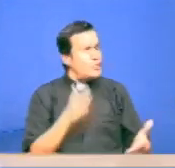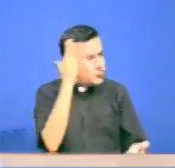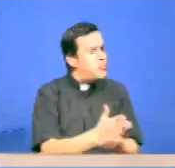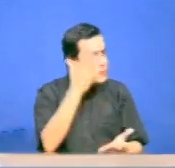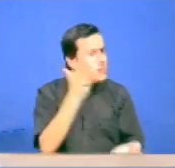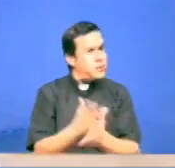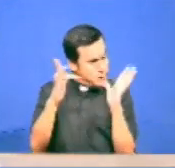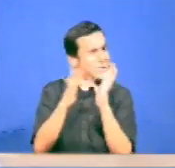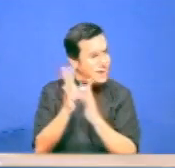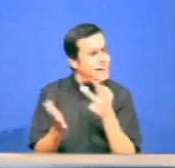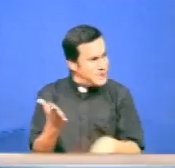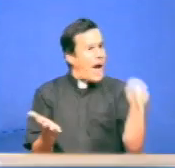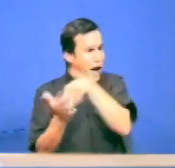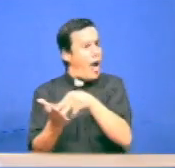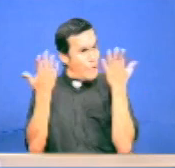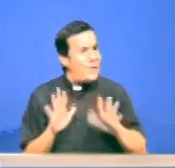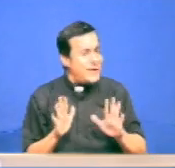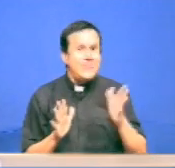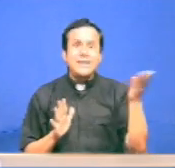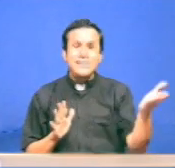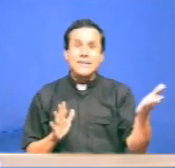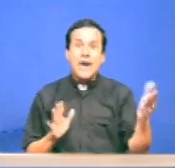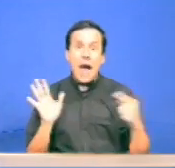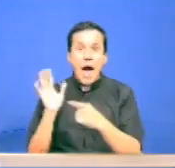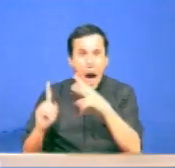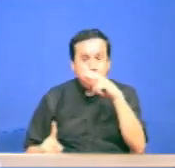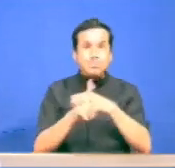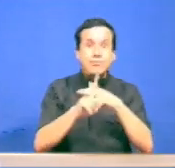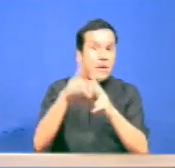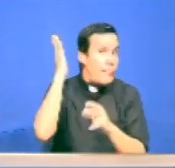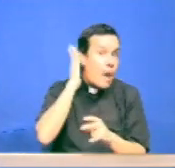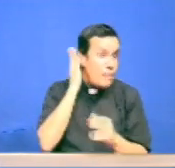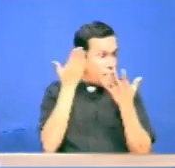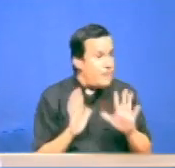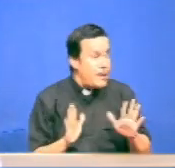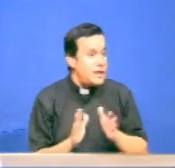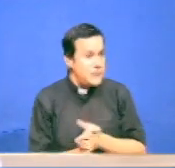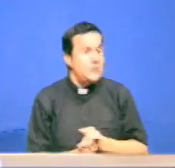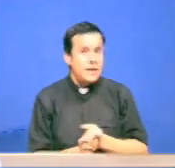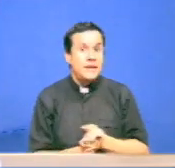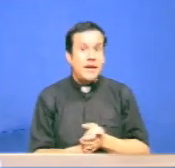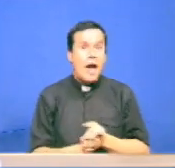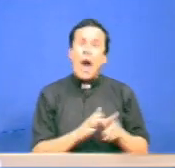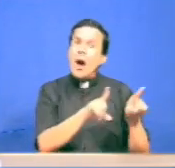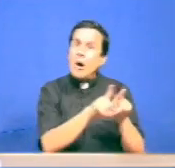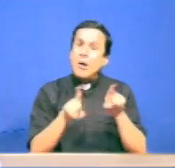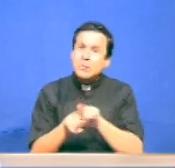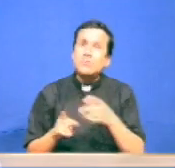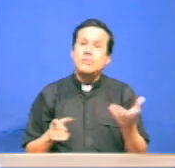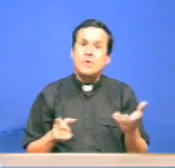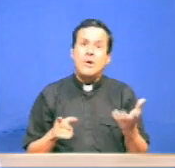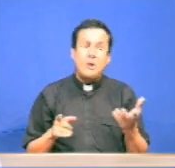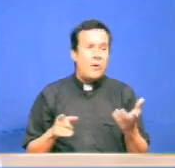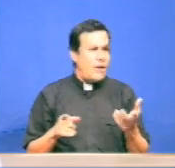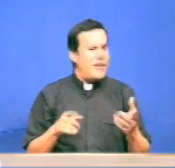Bwana amefufuka, amemtokea Simoni. Nao pia wakasimulia yaliyowatukia